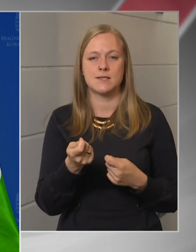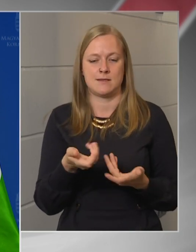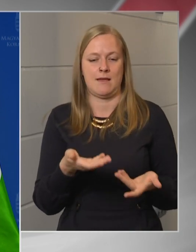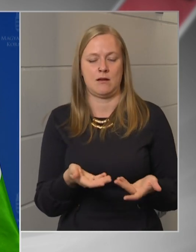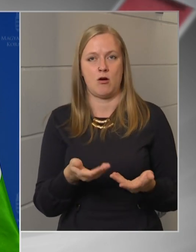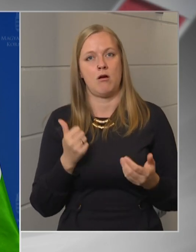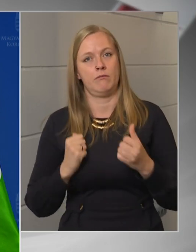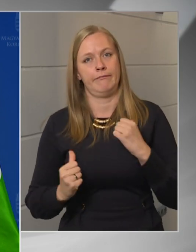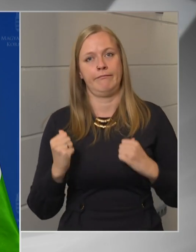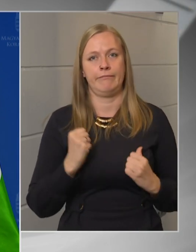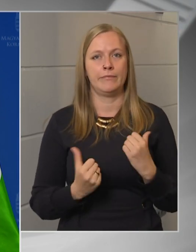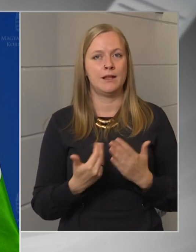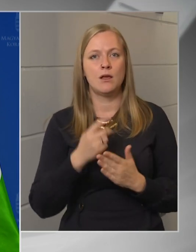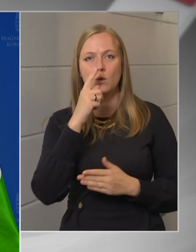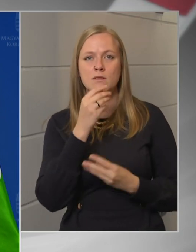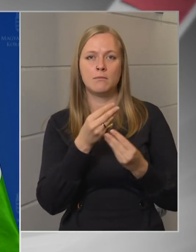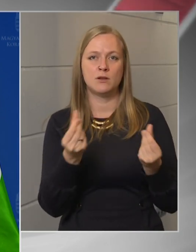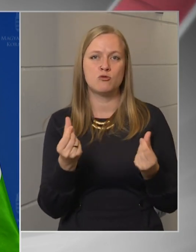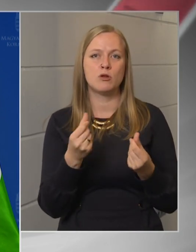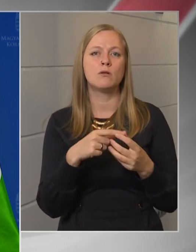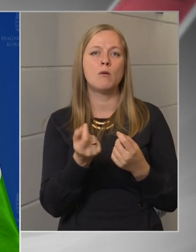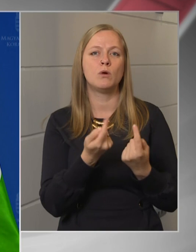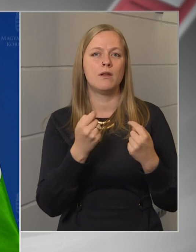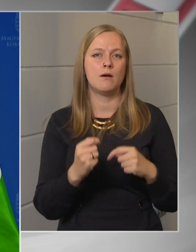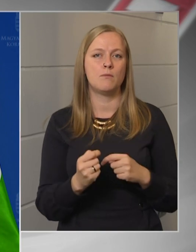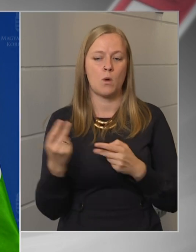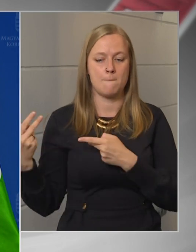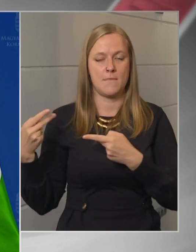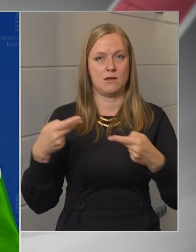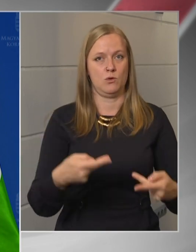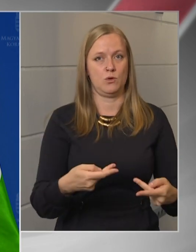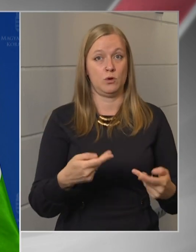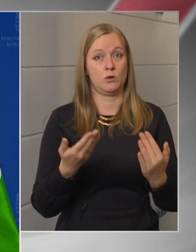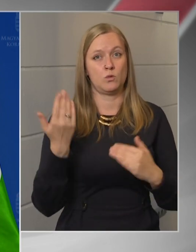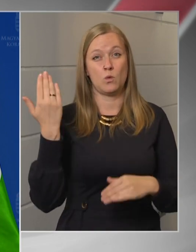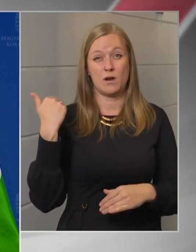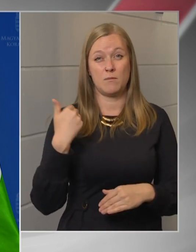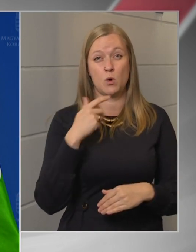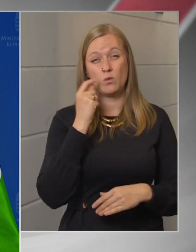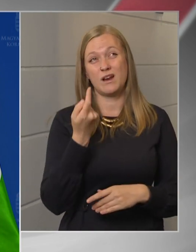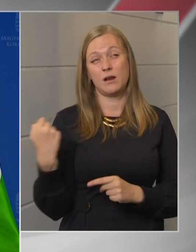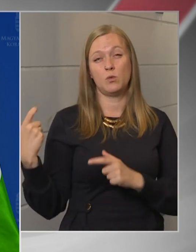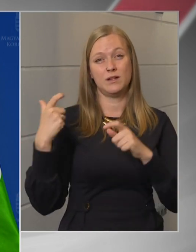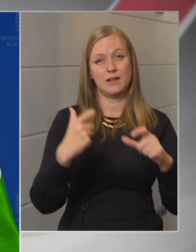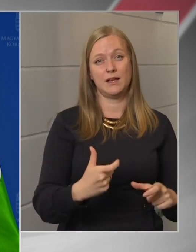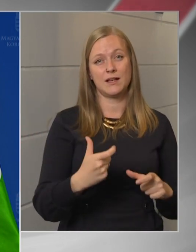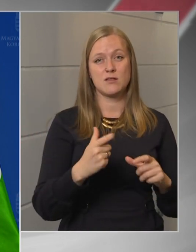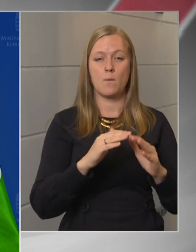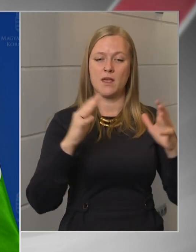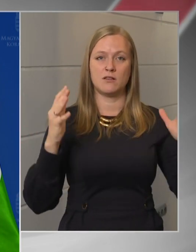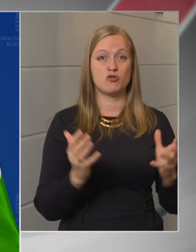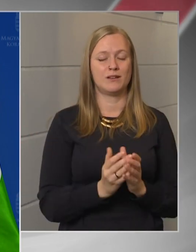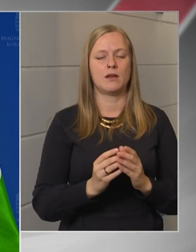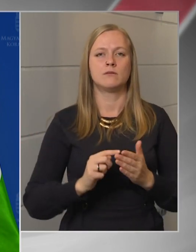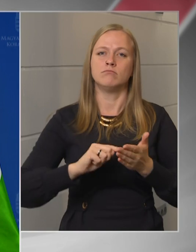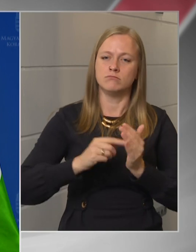annak, hogy rosszabb minőségű gabonából bejöjjön a korábban Ukrajnából ideérkező mennyiségnek a